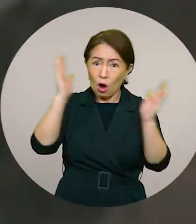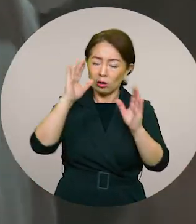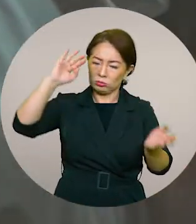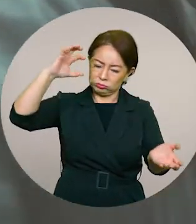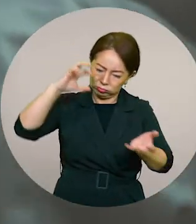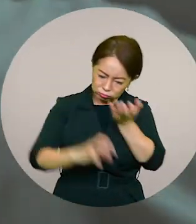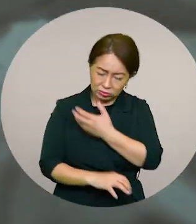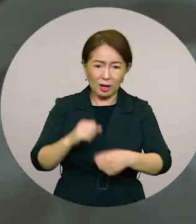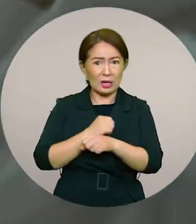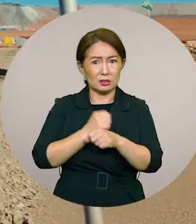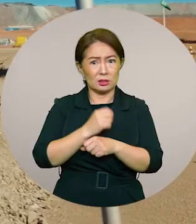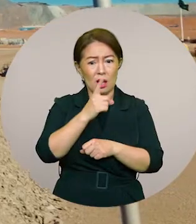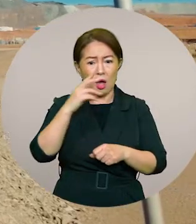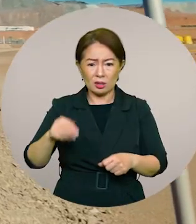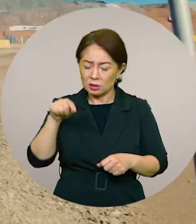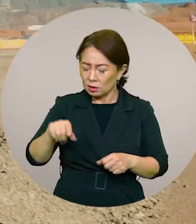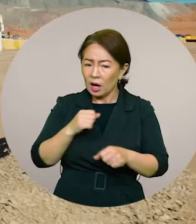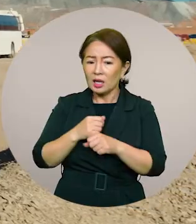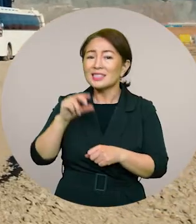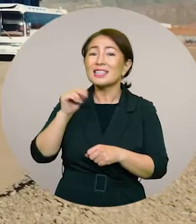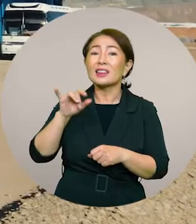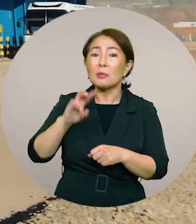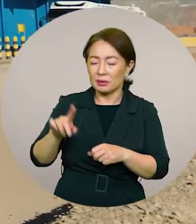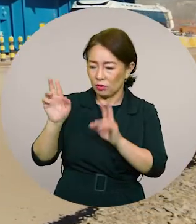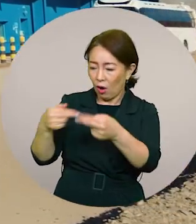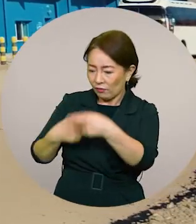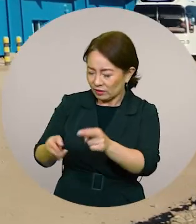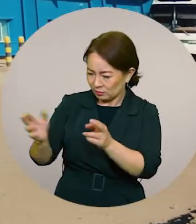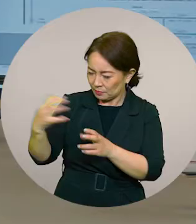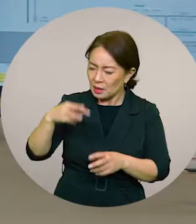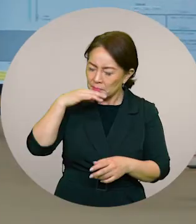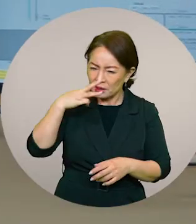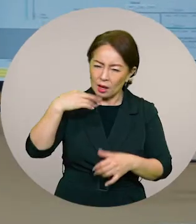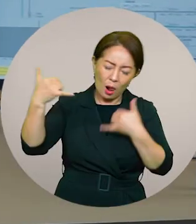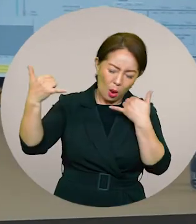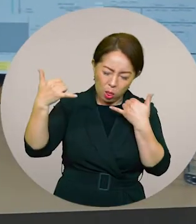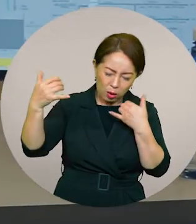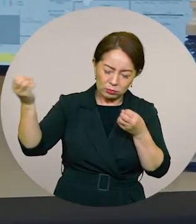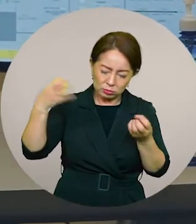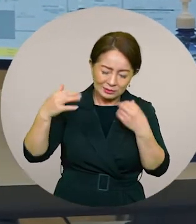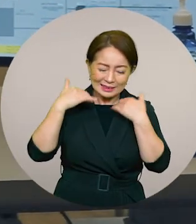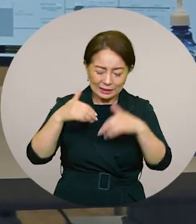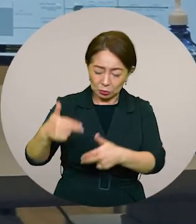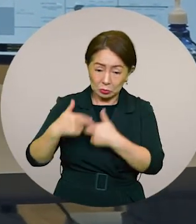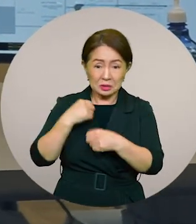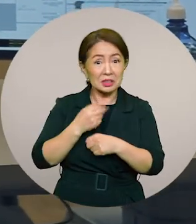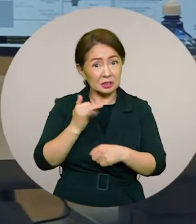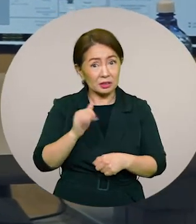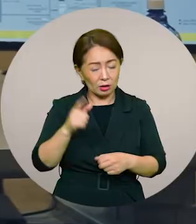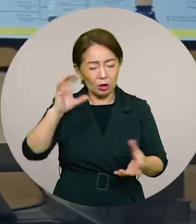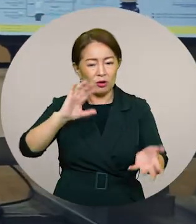був. Эдгээр ажилчдыг чандман офс дэх хяналтын өрөөний ажилчид мэдээллээр тасралтгүй ханган зааварчилгаа өгч